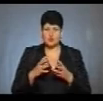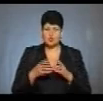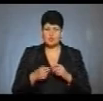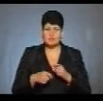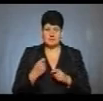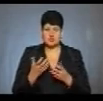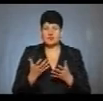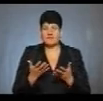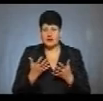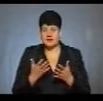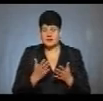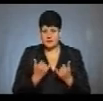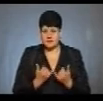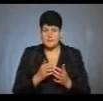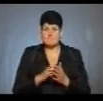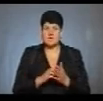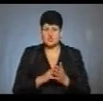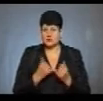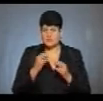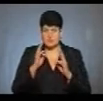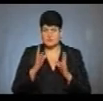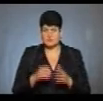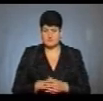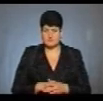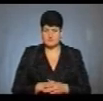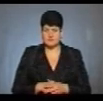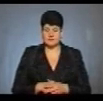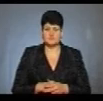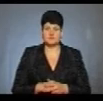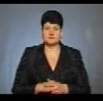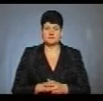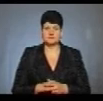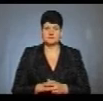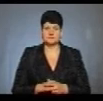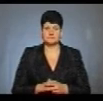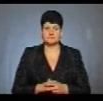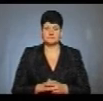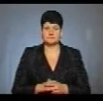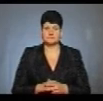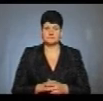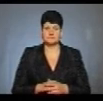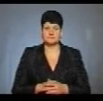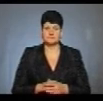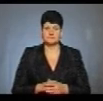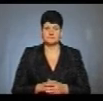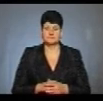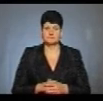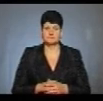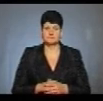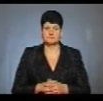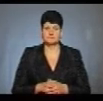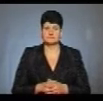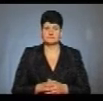збитків ще встановлюються, причина наразі невідома. Богдана Сарабун, Андрій Бодак. Новини на Суспільному.